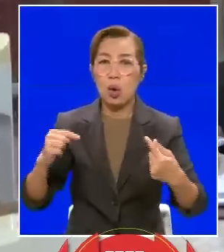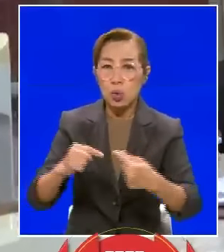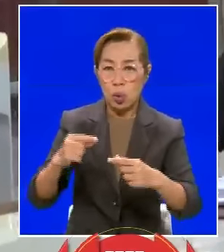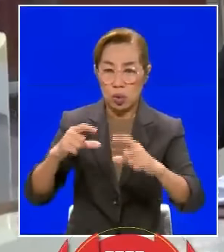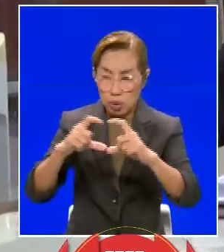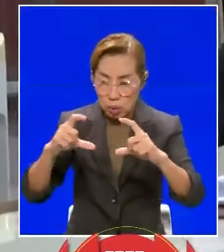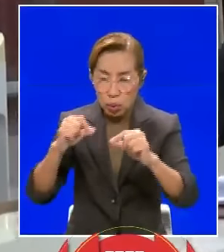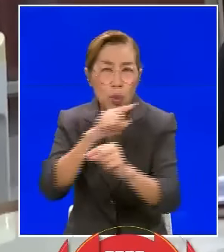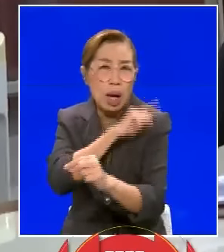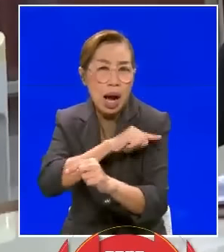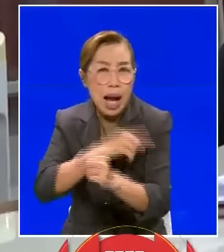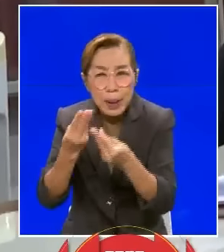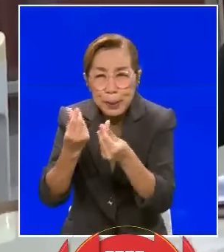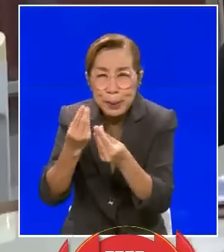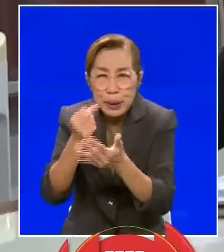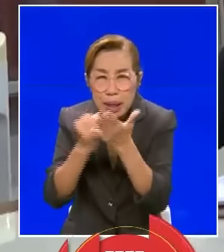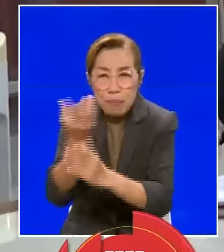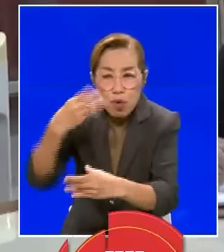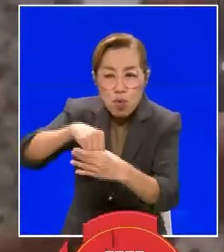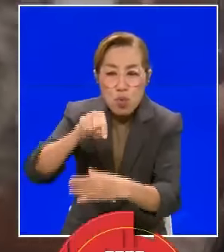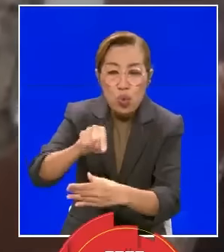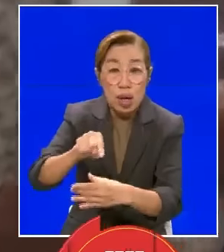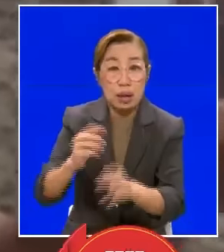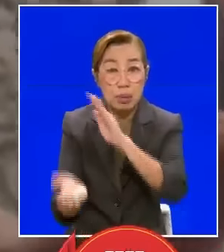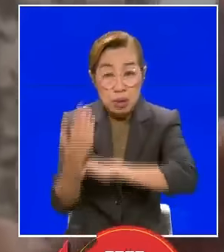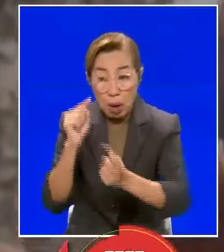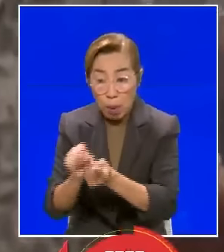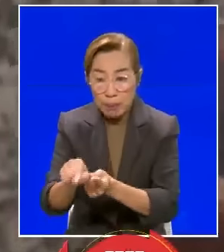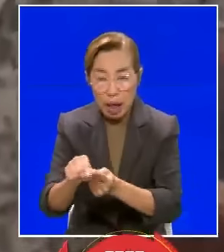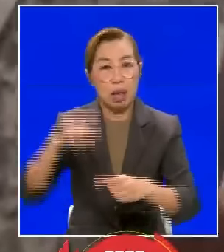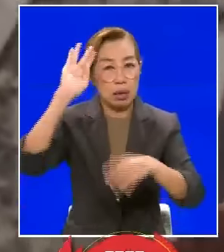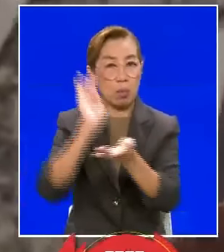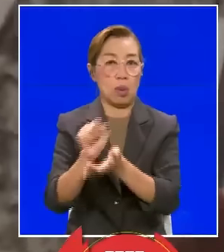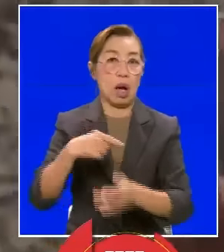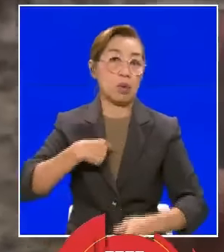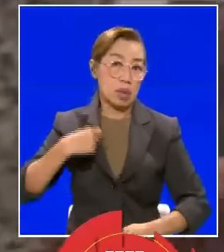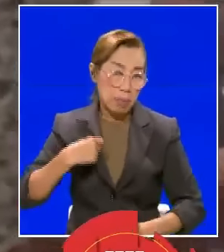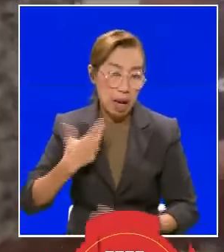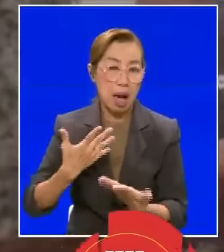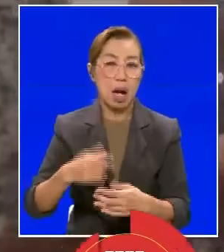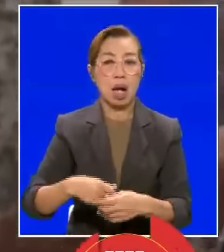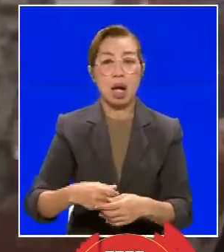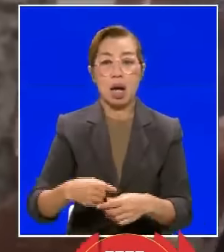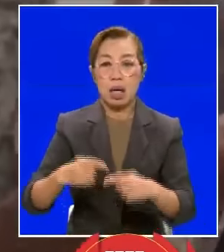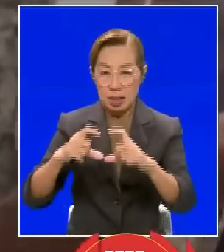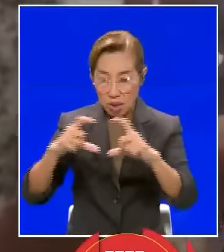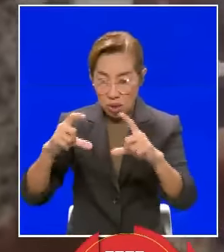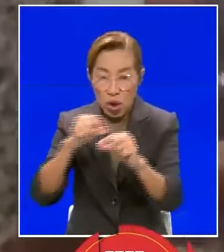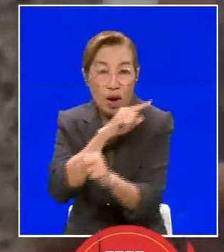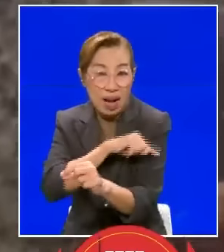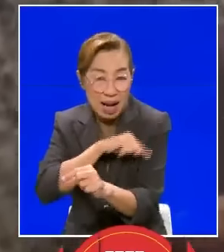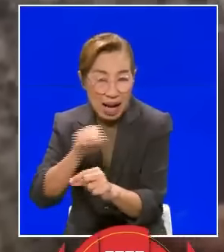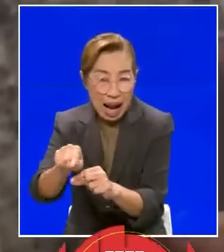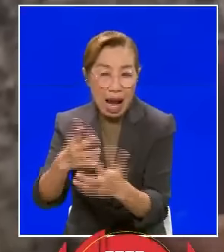าครับพนักงานสอบสวนครับนำหลักฐานไม่ว่าจะเป็นเสื้อผ้าที่สวมใส่ทรัพย์สินซองพลาสติกต้องสงสัยดังกล่าว